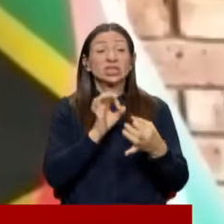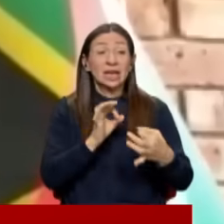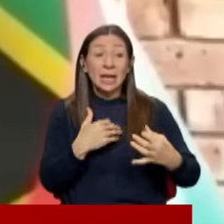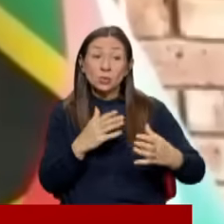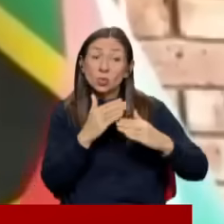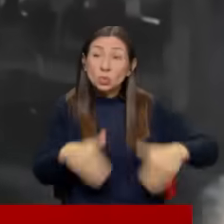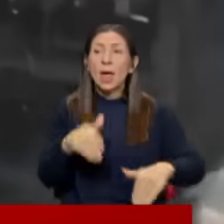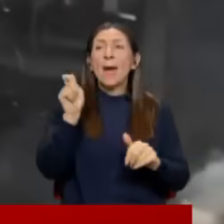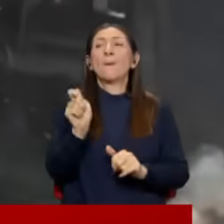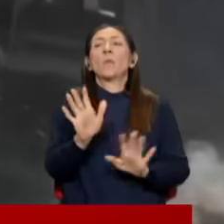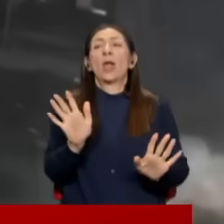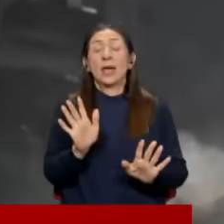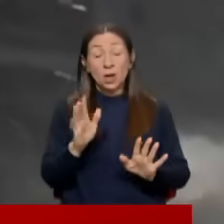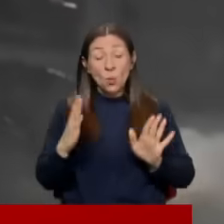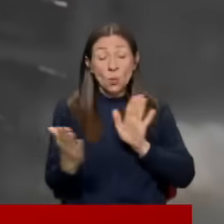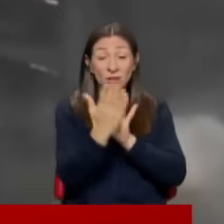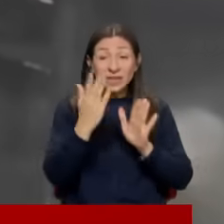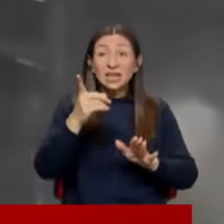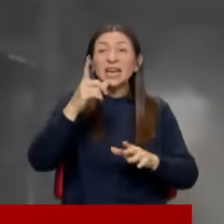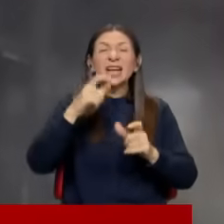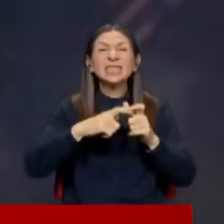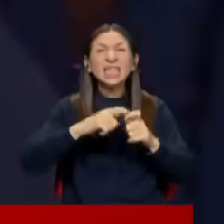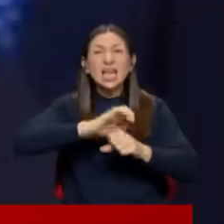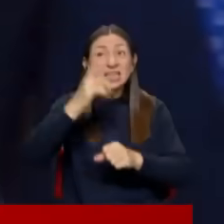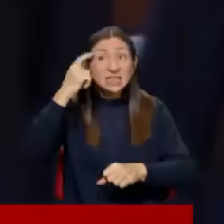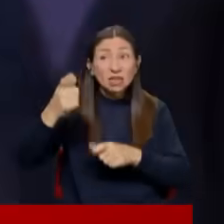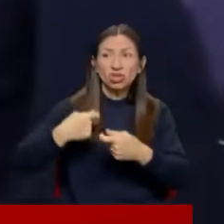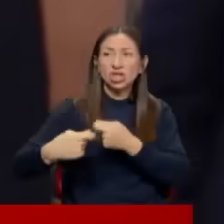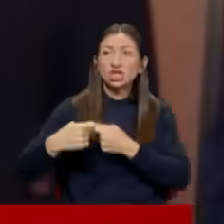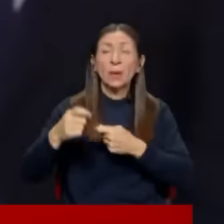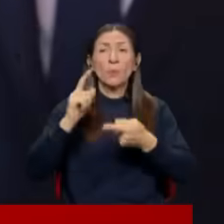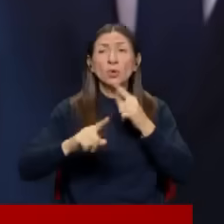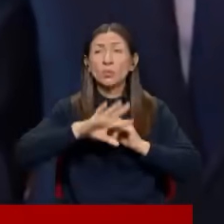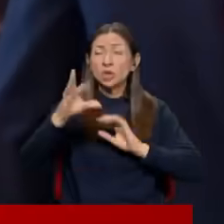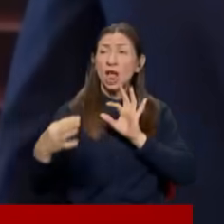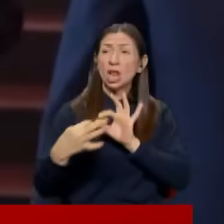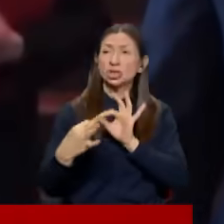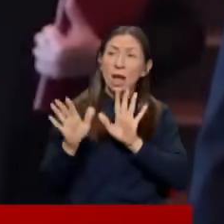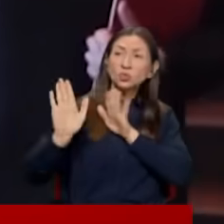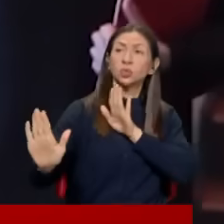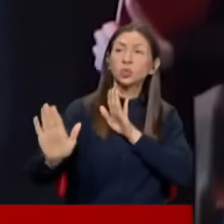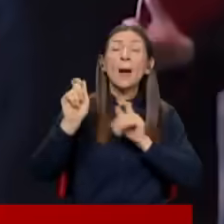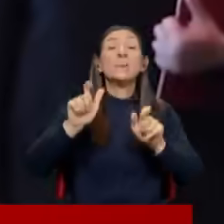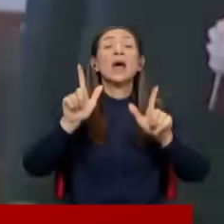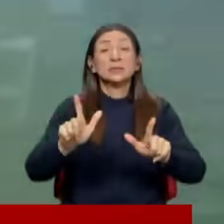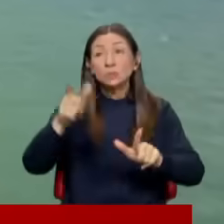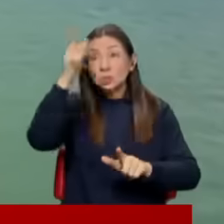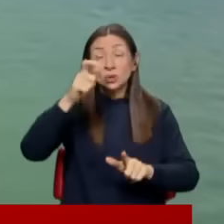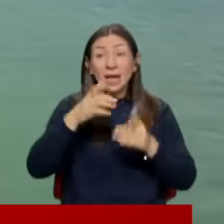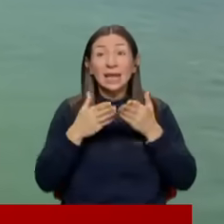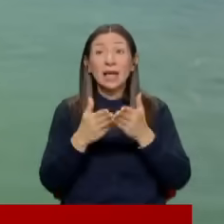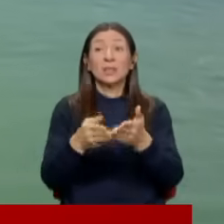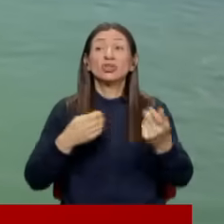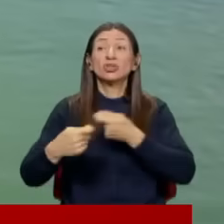askıya alamıyorlar. Muhalefet Gazze'de katliam yapan İsrail'le ticari, siyasi tüm ilişkiler askıya alınmalı derken, Türkiye'den